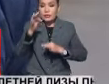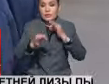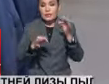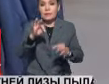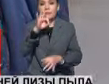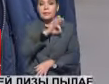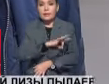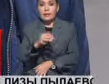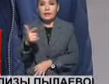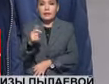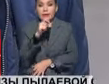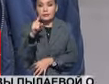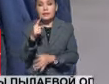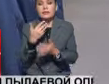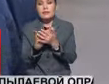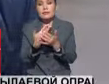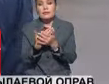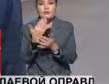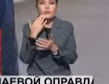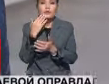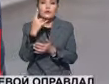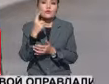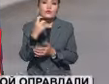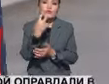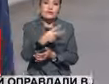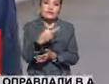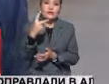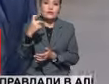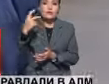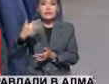потребление области составляет около 120-130 тонн.